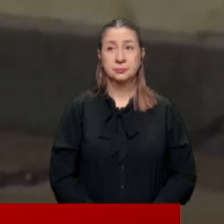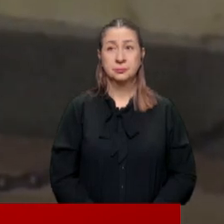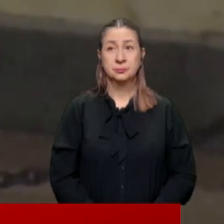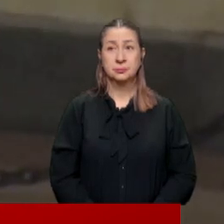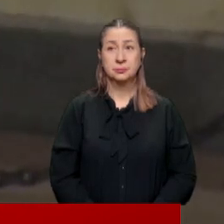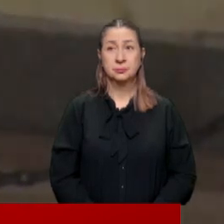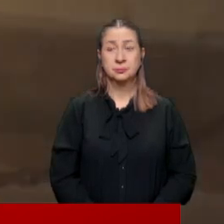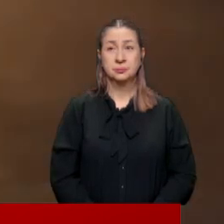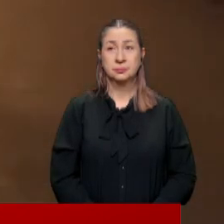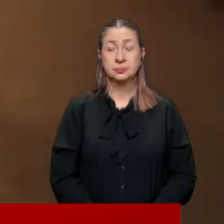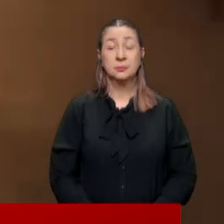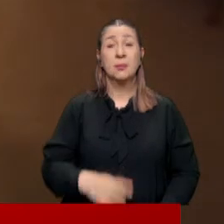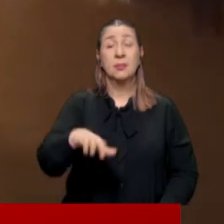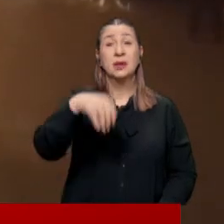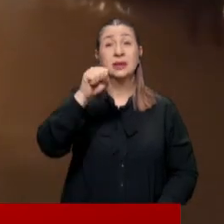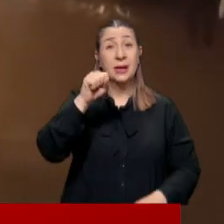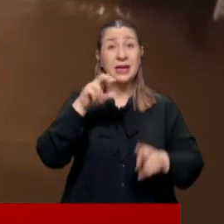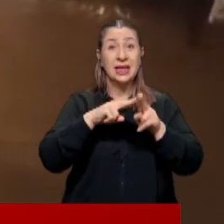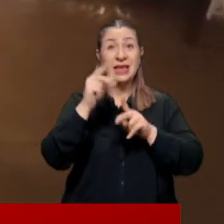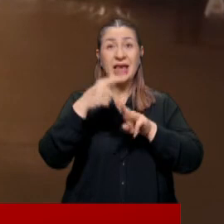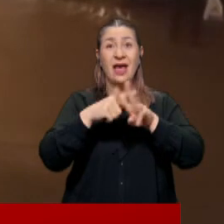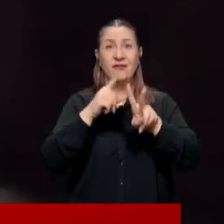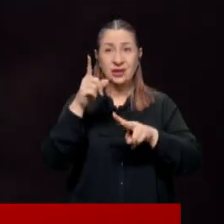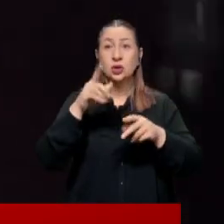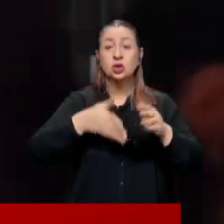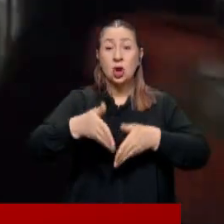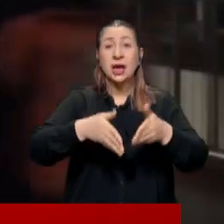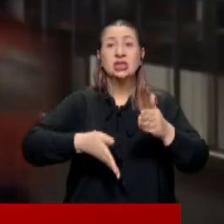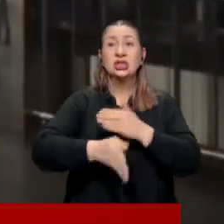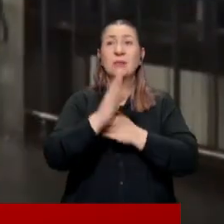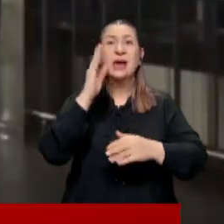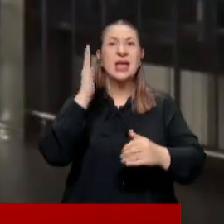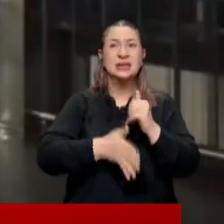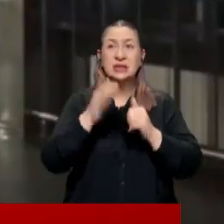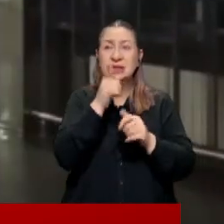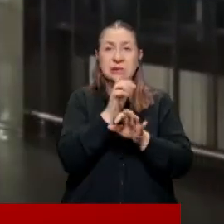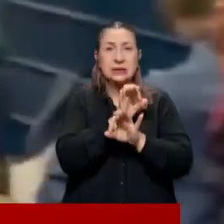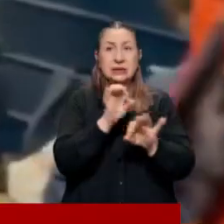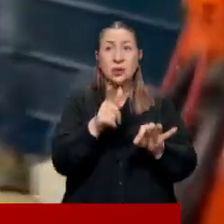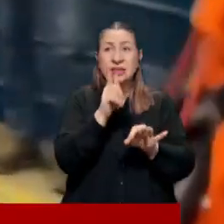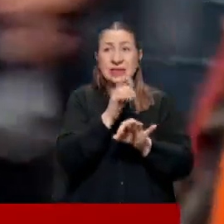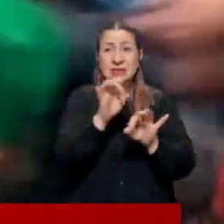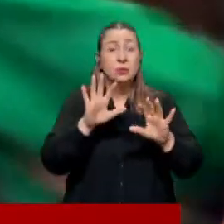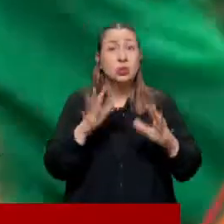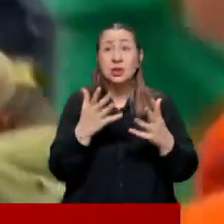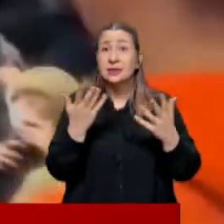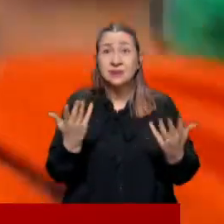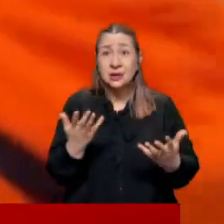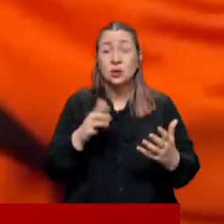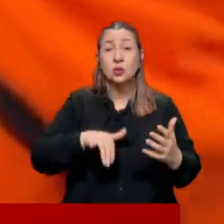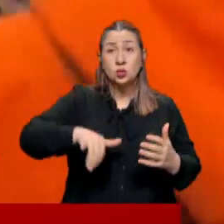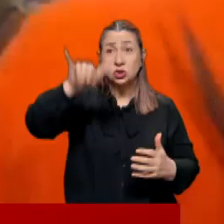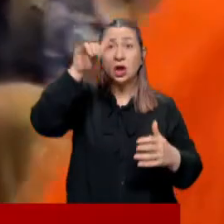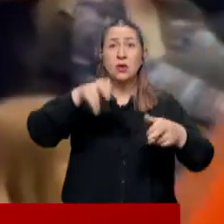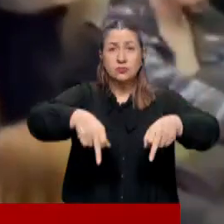bu bölümü Başkent Kiev'de sokağa çıkma yasağı ile birlikte Sessizlik Hakim o sessizliği bozan larsa